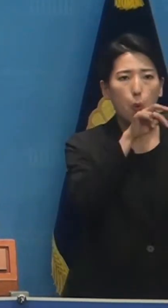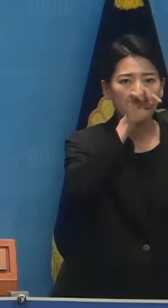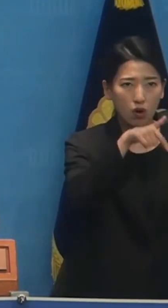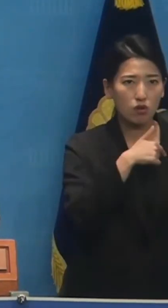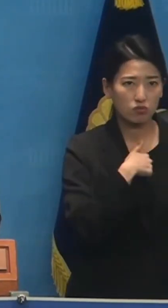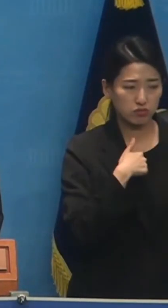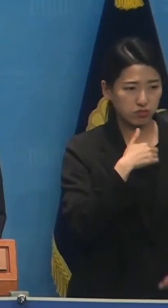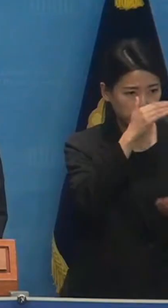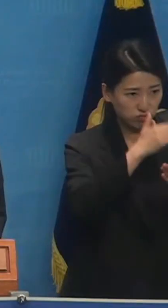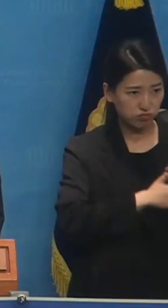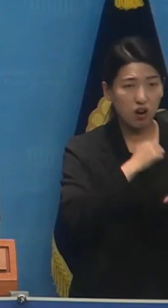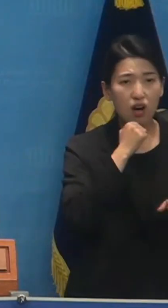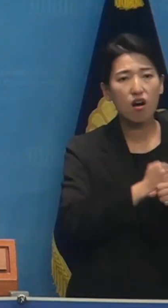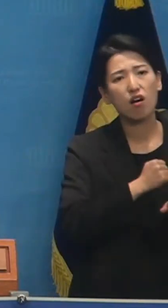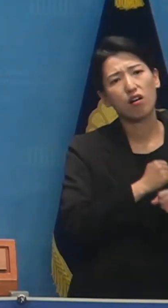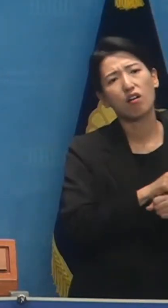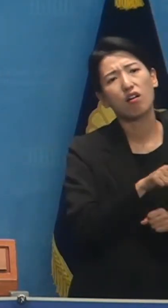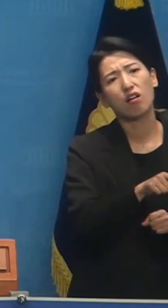현실에 처해 있다.